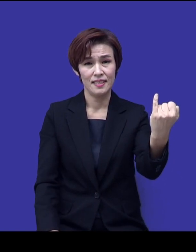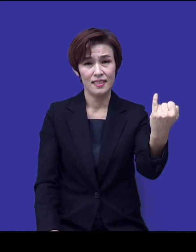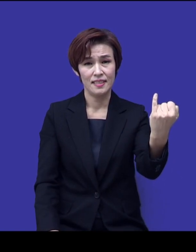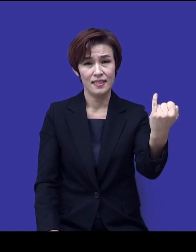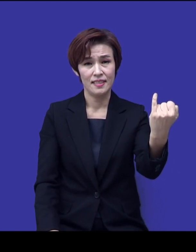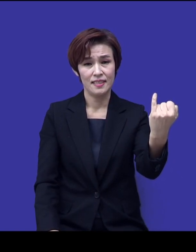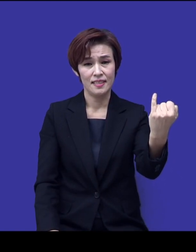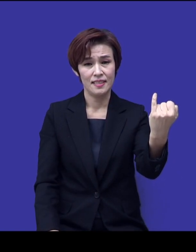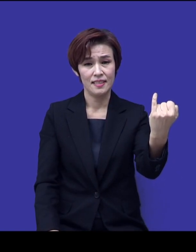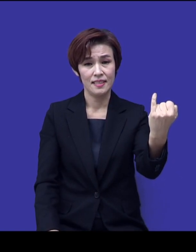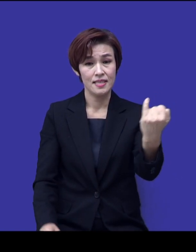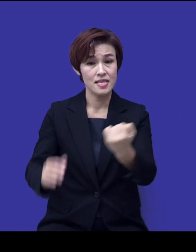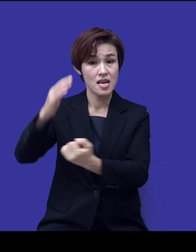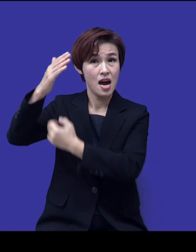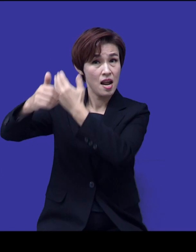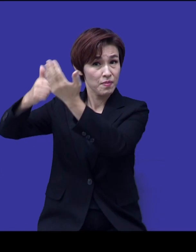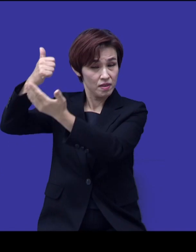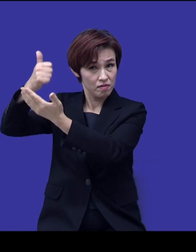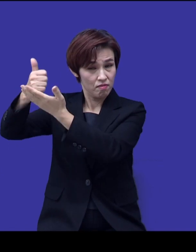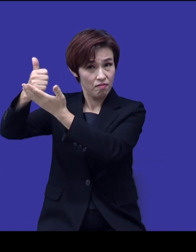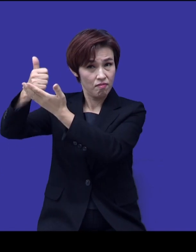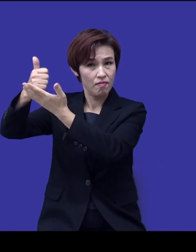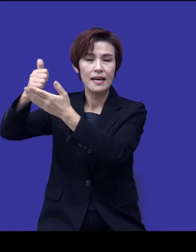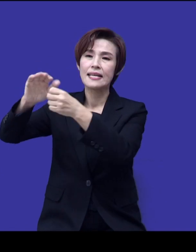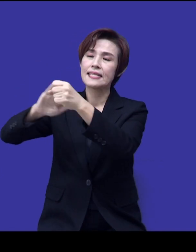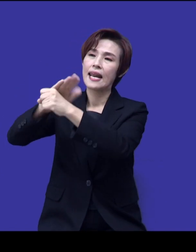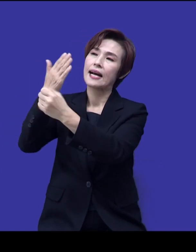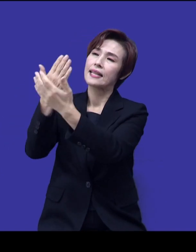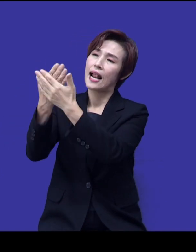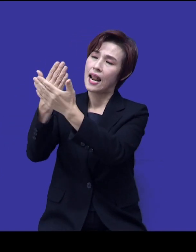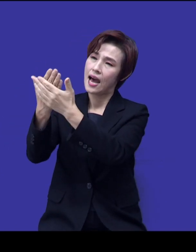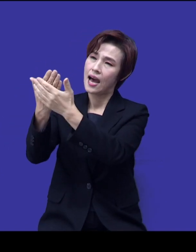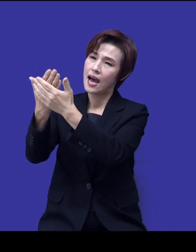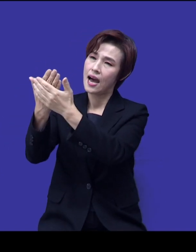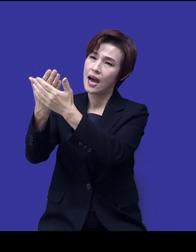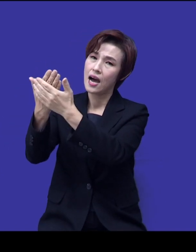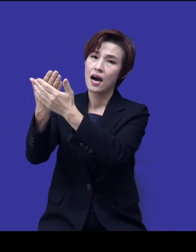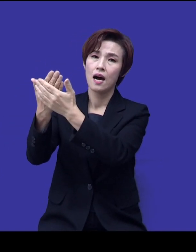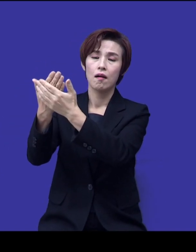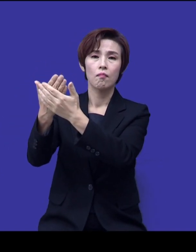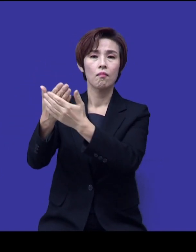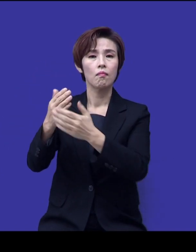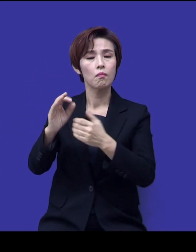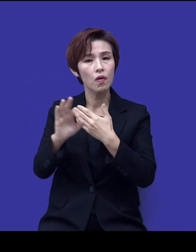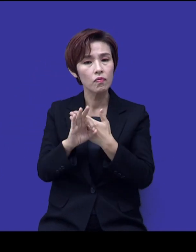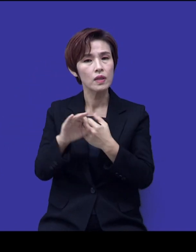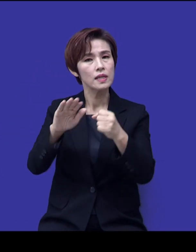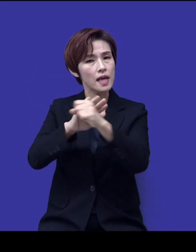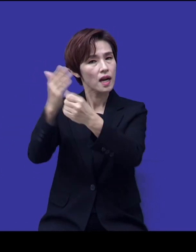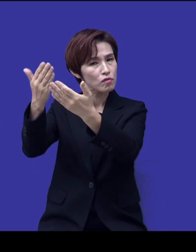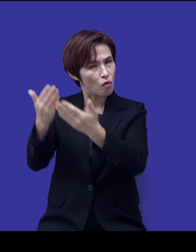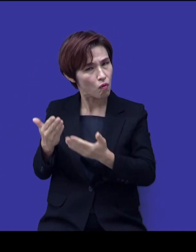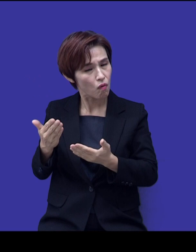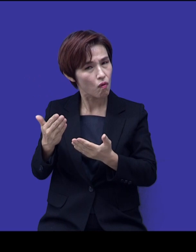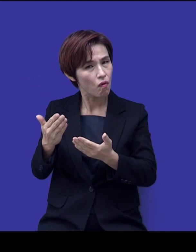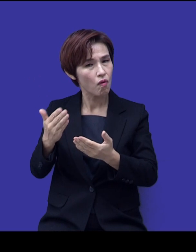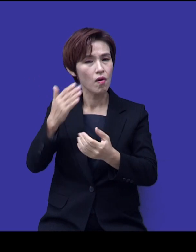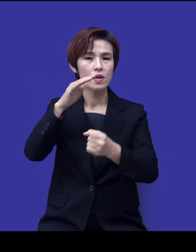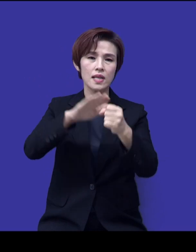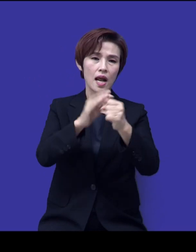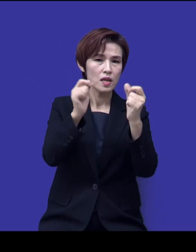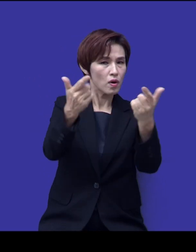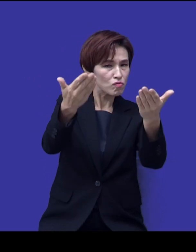너, 하나님이 사랑을 주세요. 그러면 사랑을 줄까, 사랑할 기회를 주실까? 자, 행복을 달라고